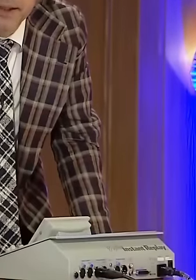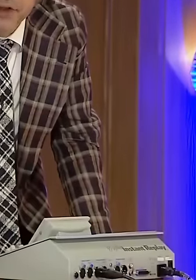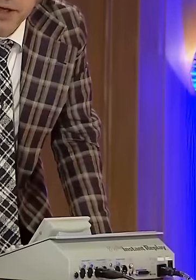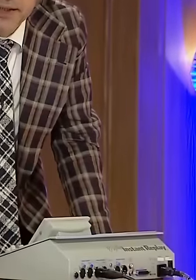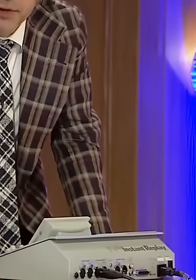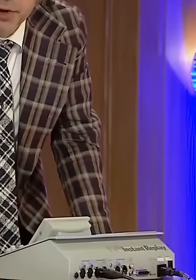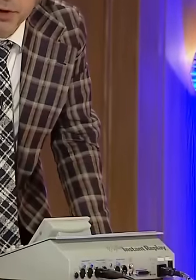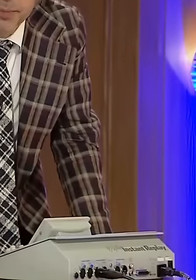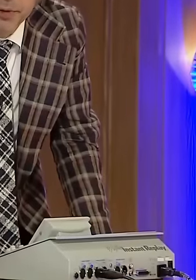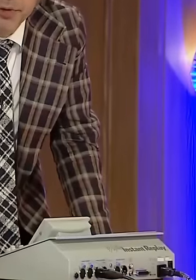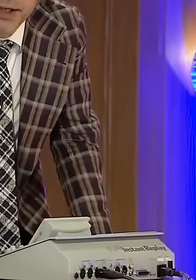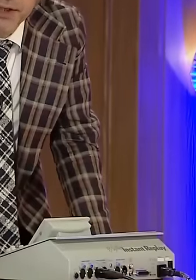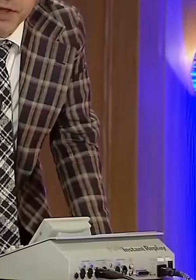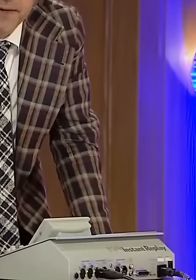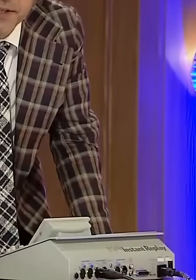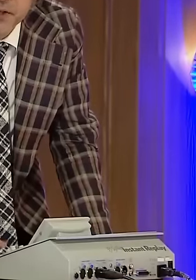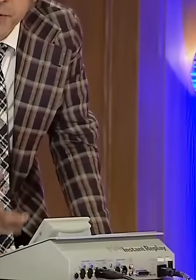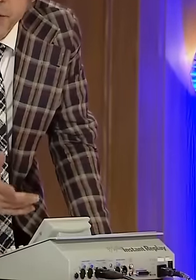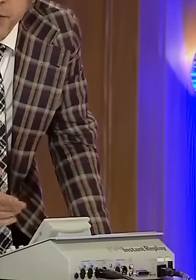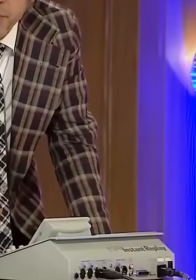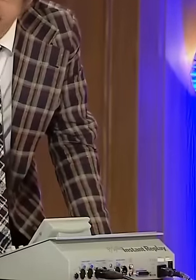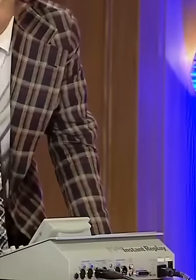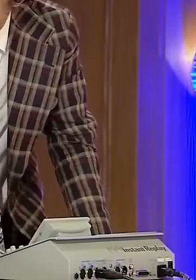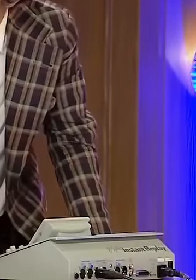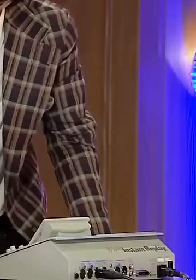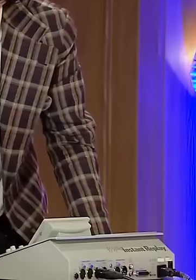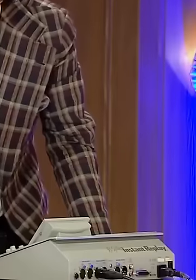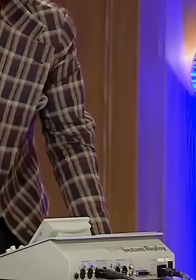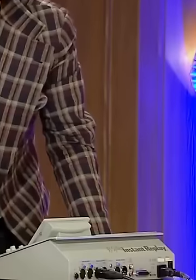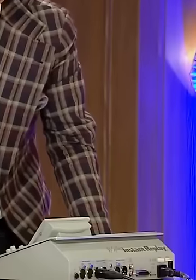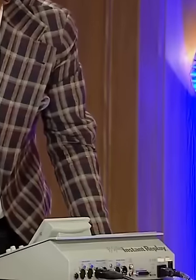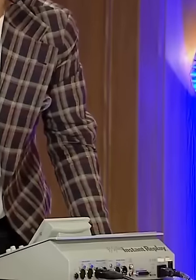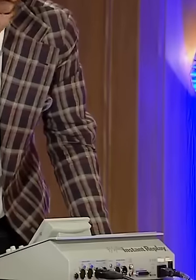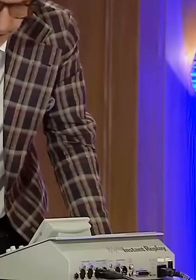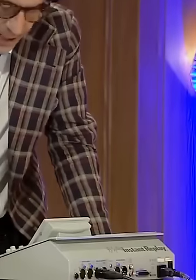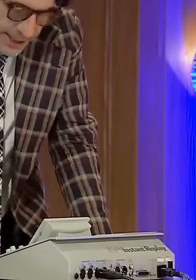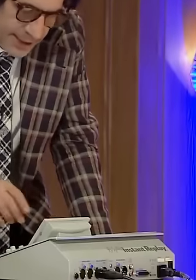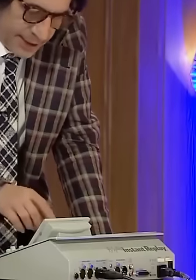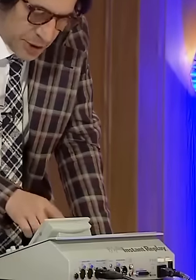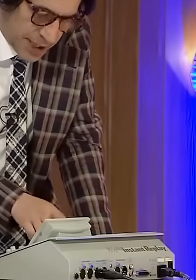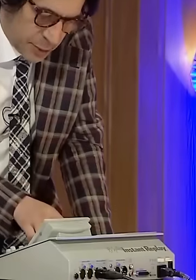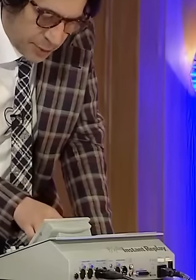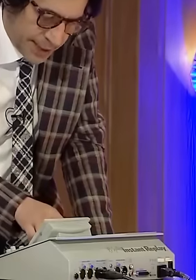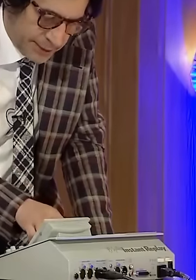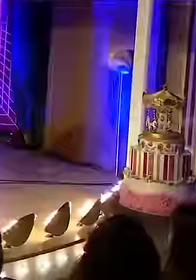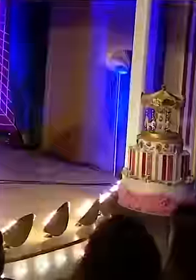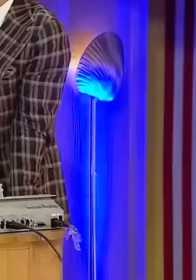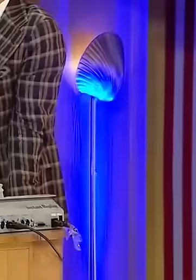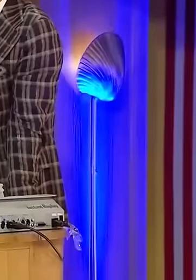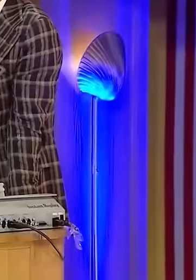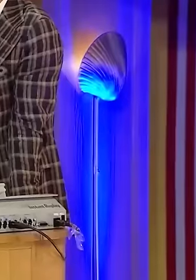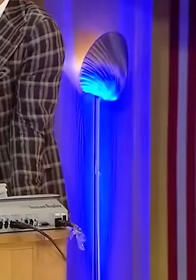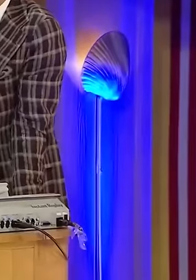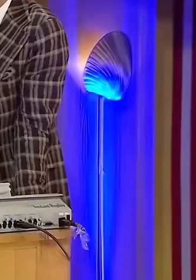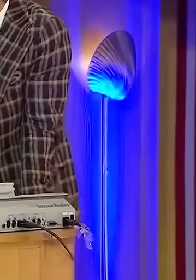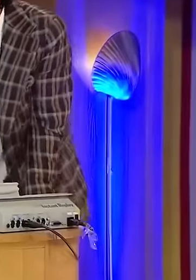Kıyamam şarkısını söylüyor. Bunun çevirisini şimdi orijinalden dinletip senden alacağız lütfen.